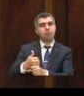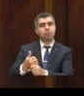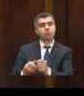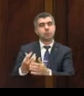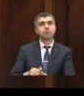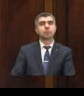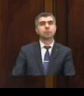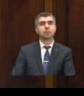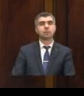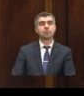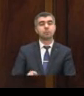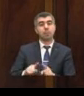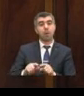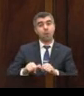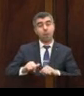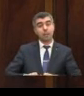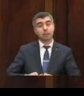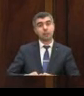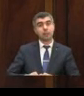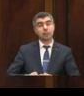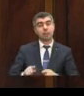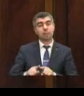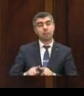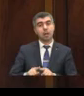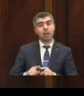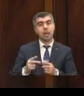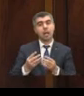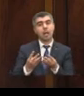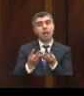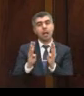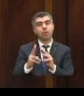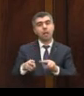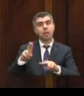بصفتكم وزير المالية وبصفتكم رئيس لجنة اليقظة الاقتصادية،